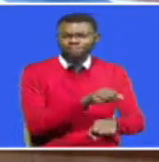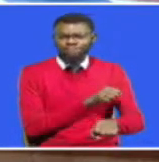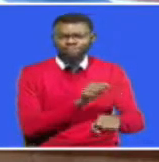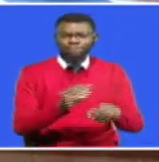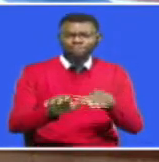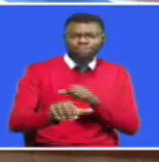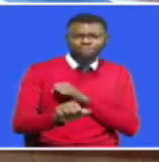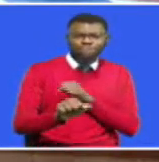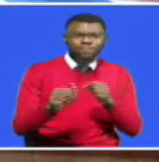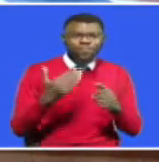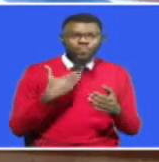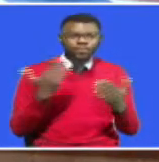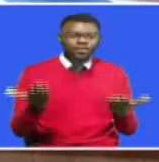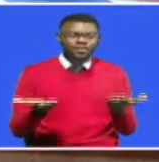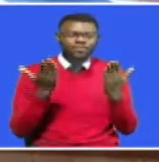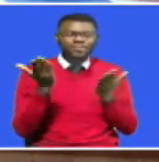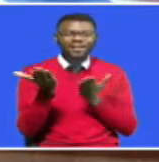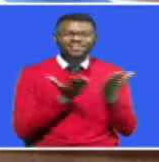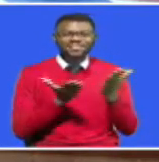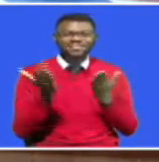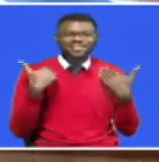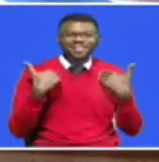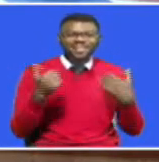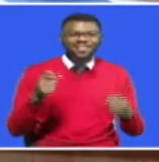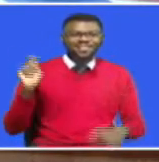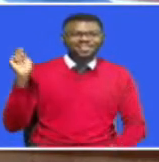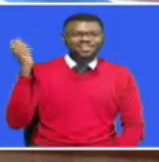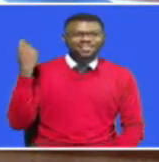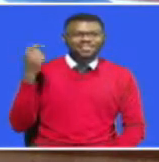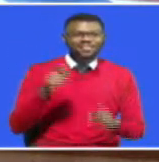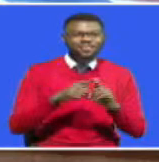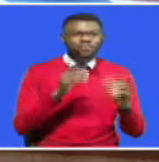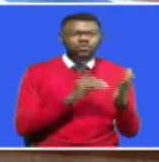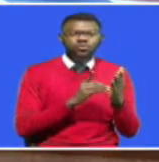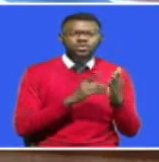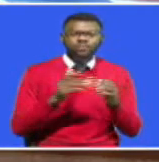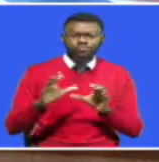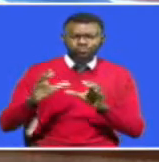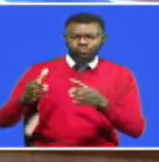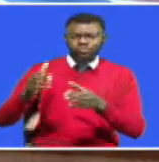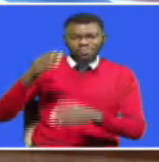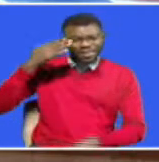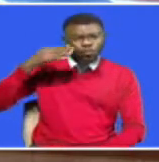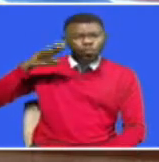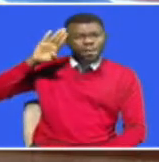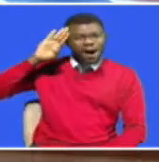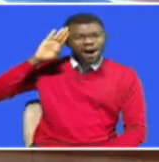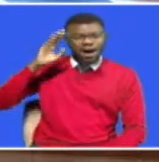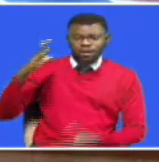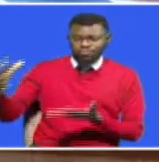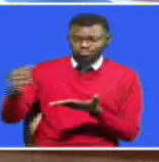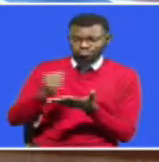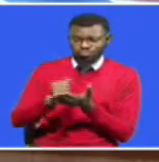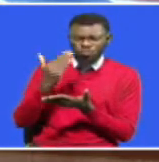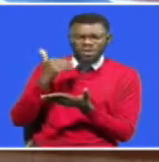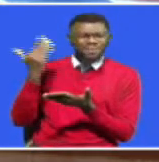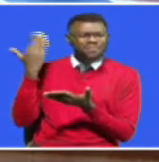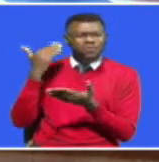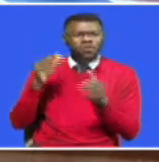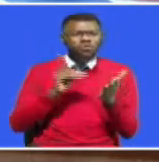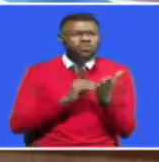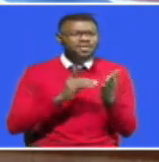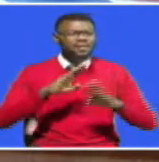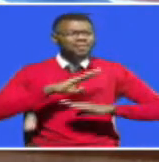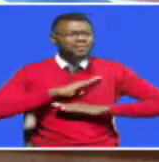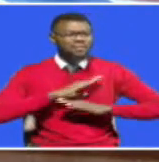idadi na ubora wa hudumu wa afya nchini. Madaktari kutoka Cuba waliajiriwa ili kujaza pengo la upungufu wa madaktari